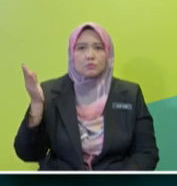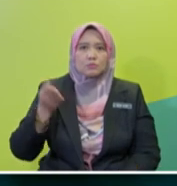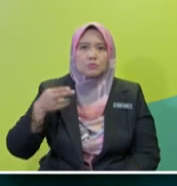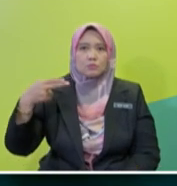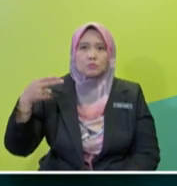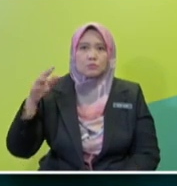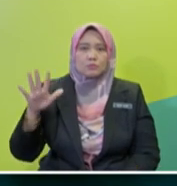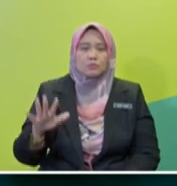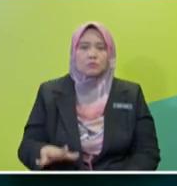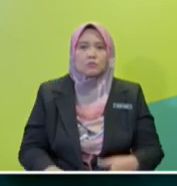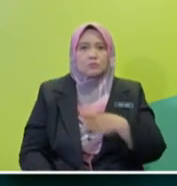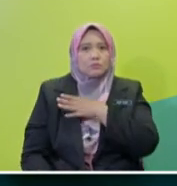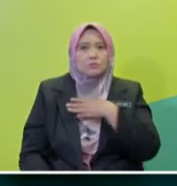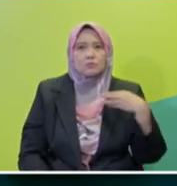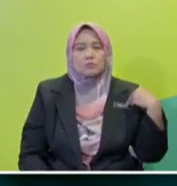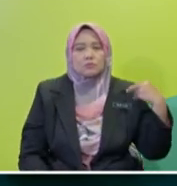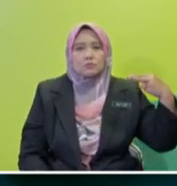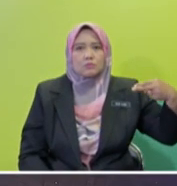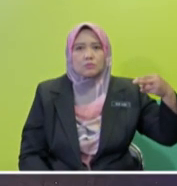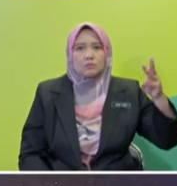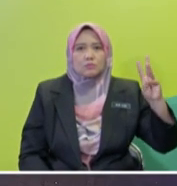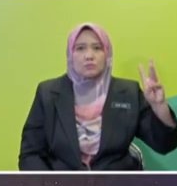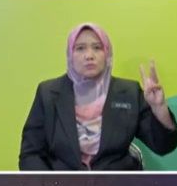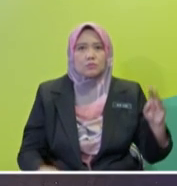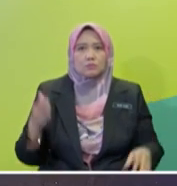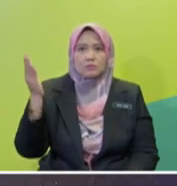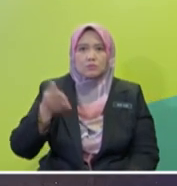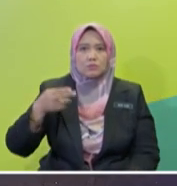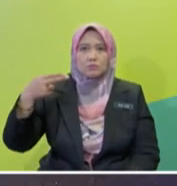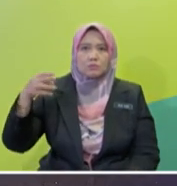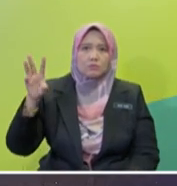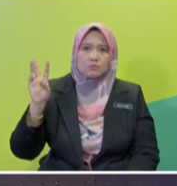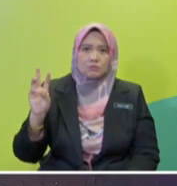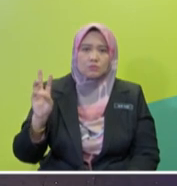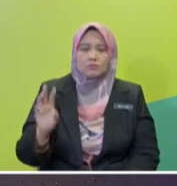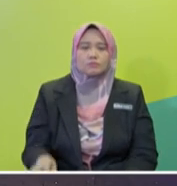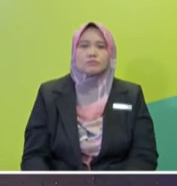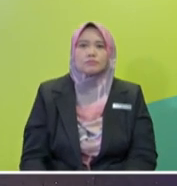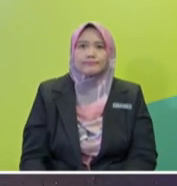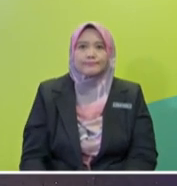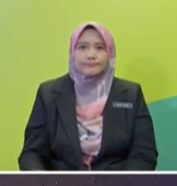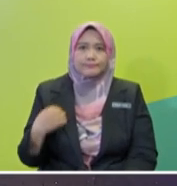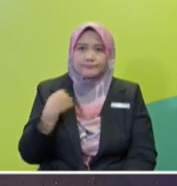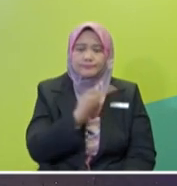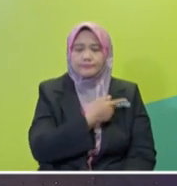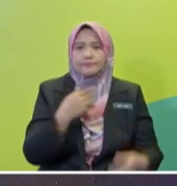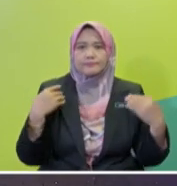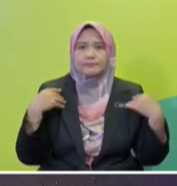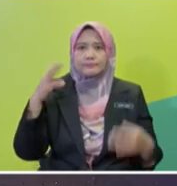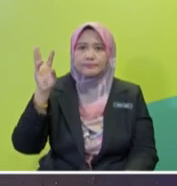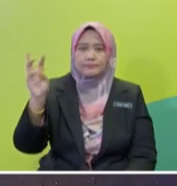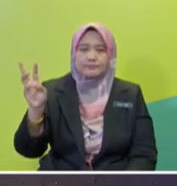6 nah tepat sekali Oke kita aduk eh 6 tag untuk